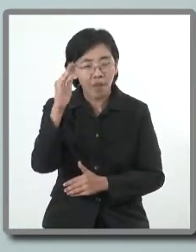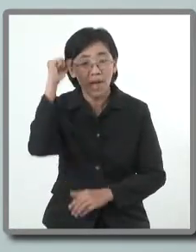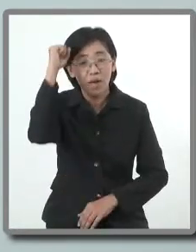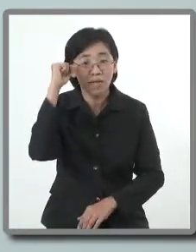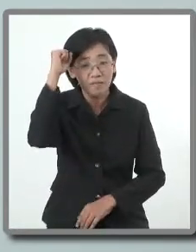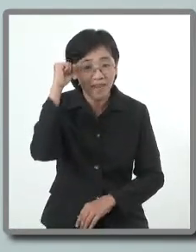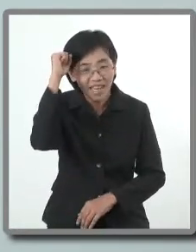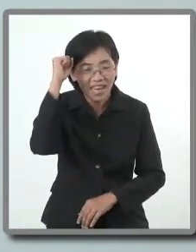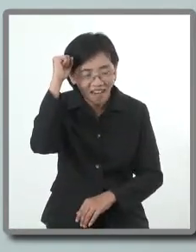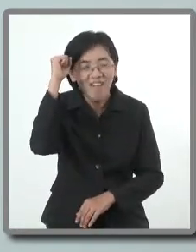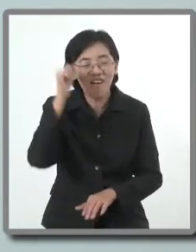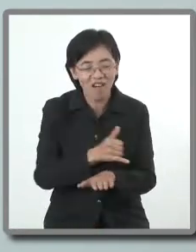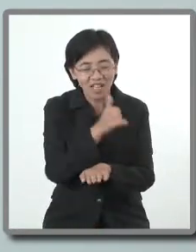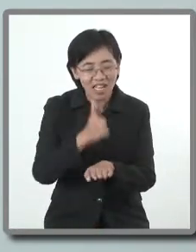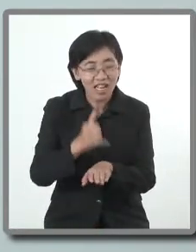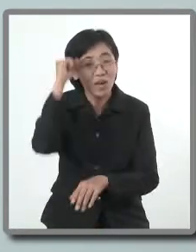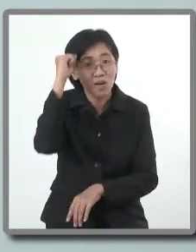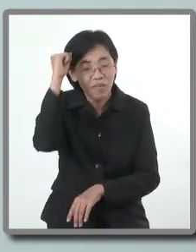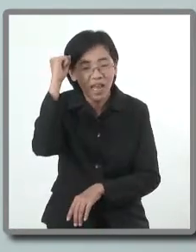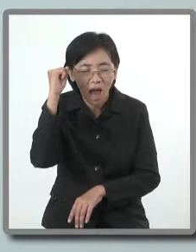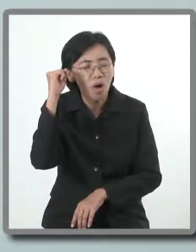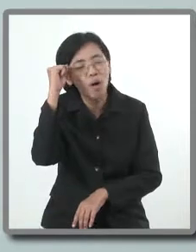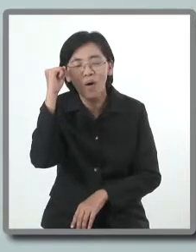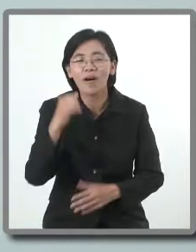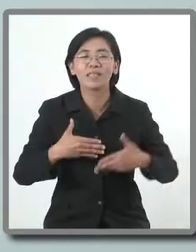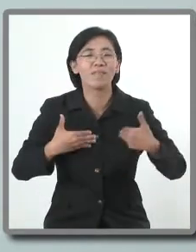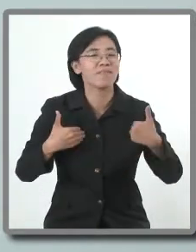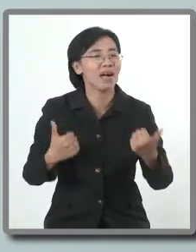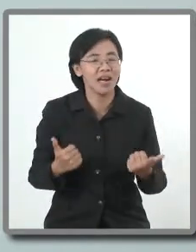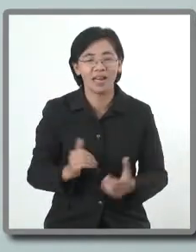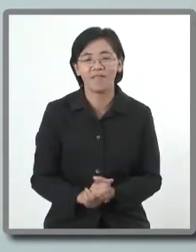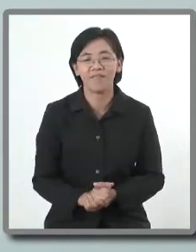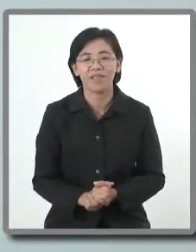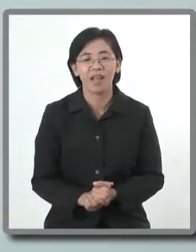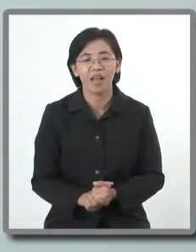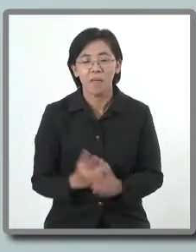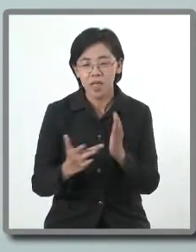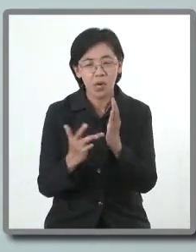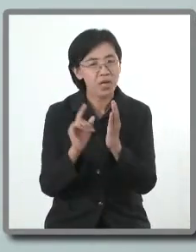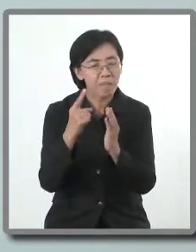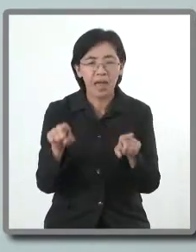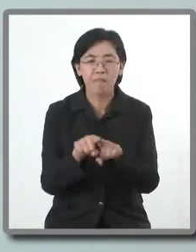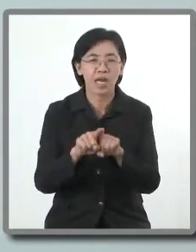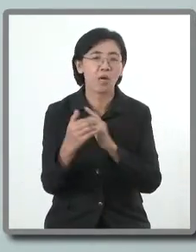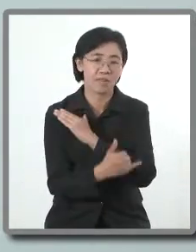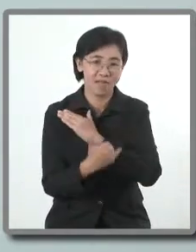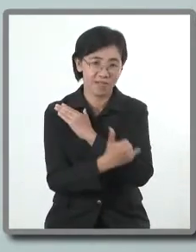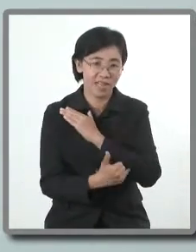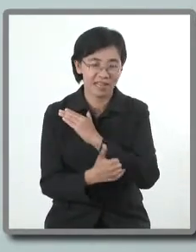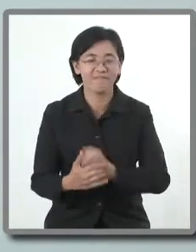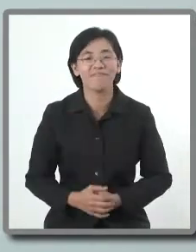เมล์ในอนาคตเนี่ยจะมีความสะดวกสบายแล้วก็มีความทันสมัยไม่แพ้ต่างประเทศนะครับ